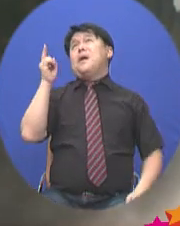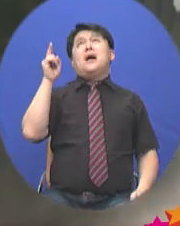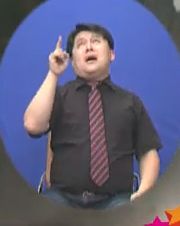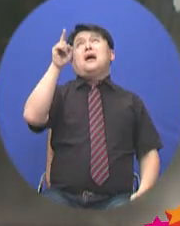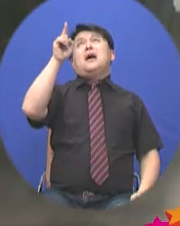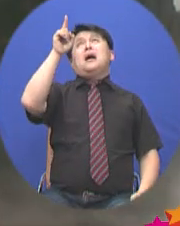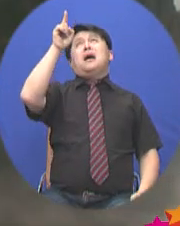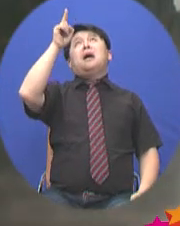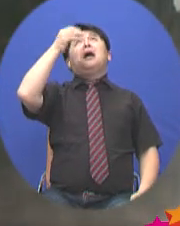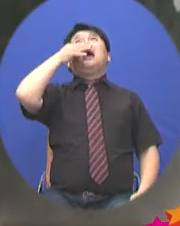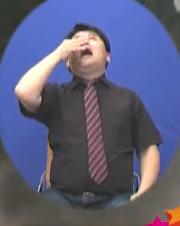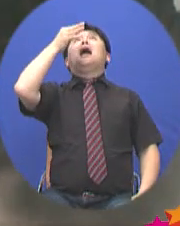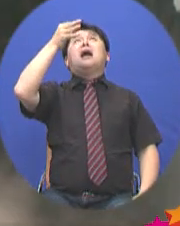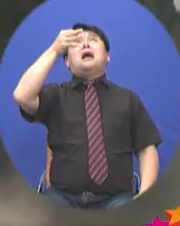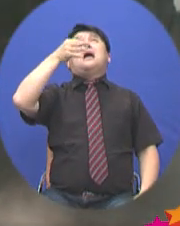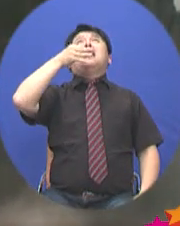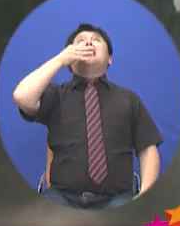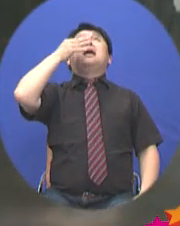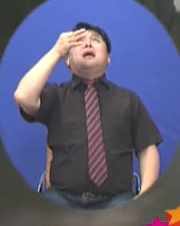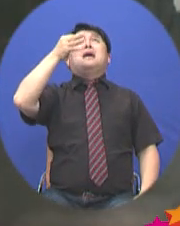하늘만 바라보